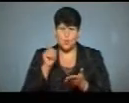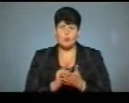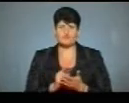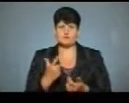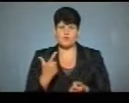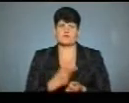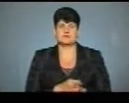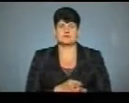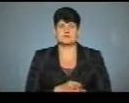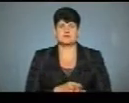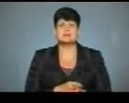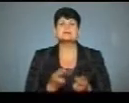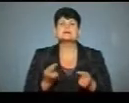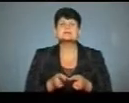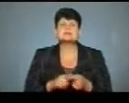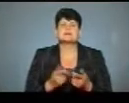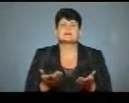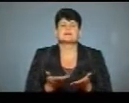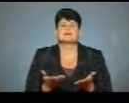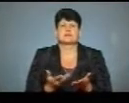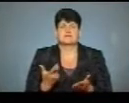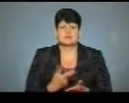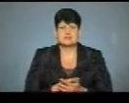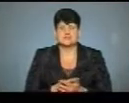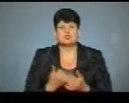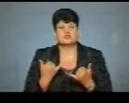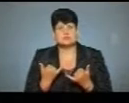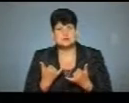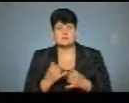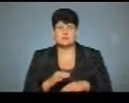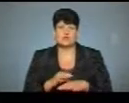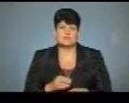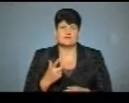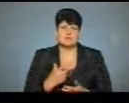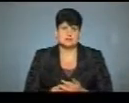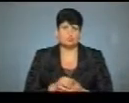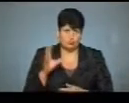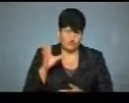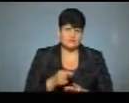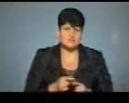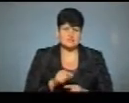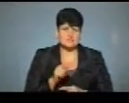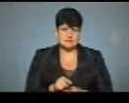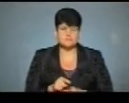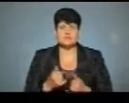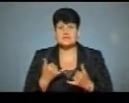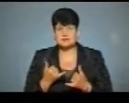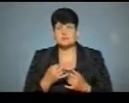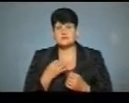вакцин проти захворювань. Які це вакцини і чи зараз відбувається вакцинація проти усіх цих захворювань? Зараз ми до цього й